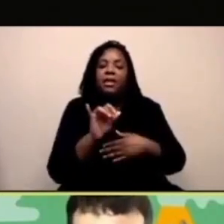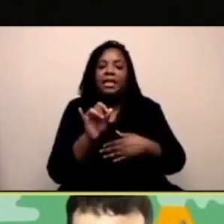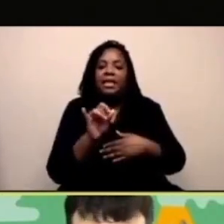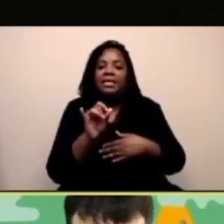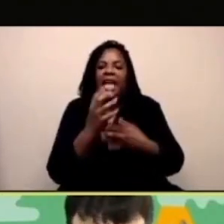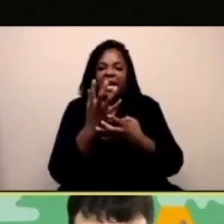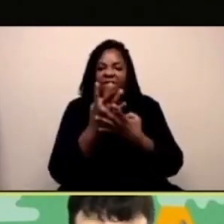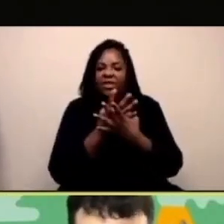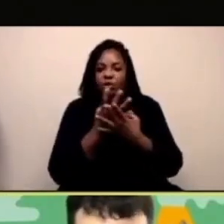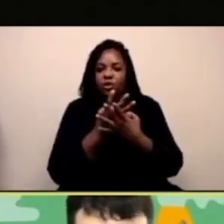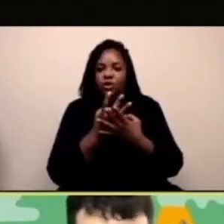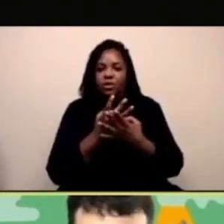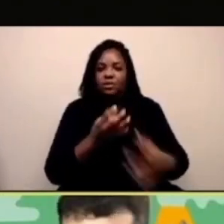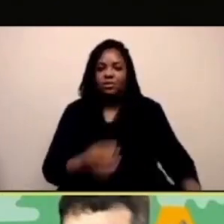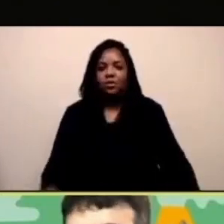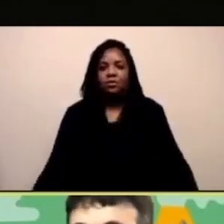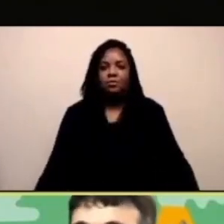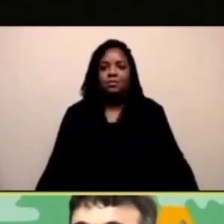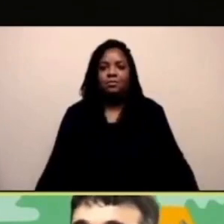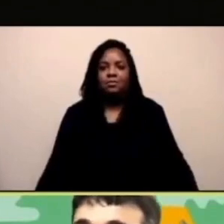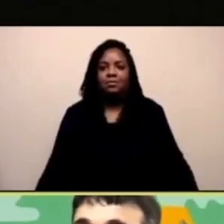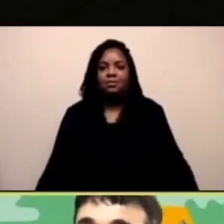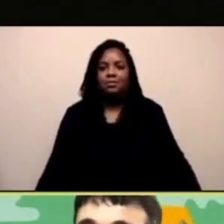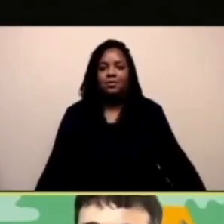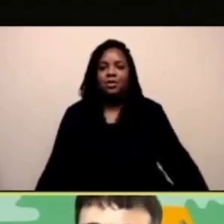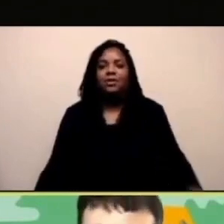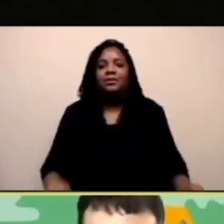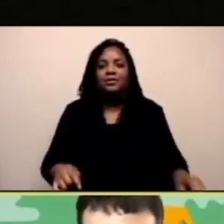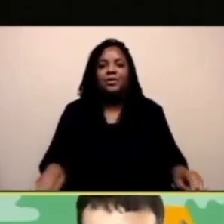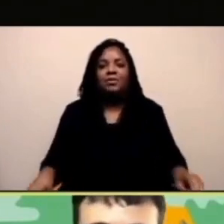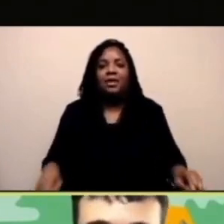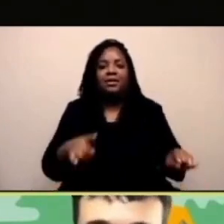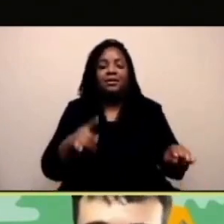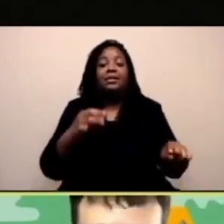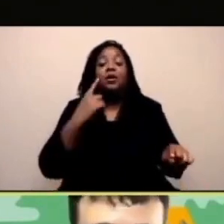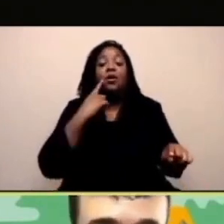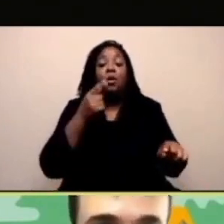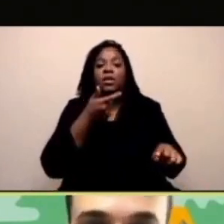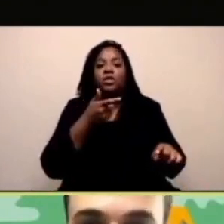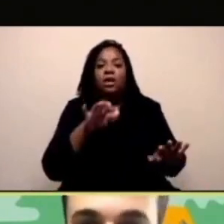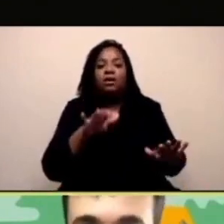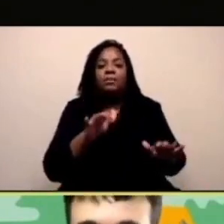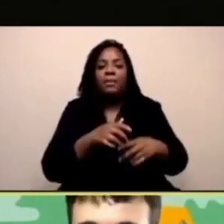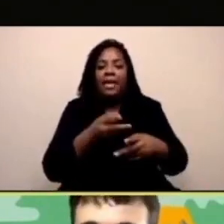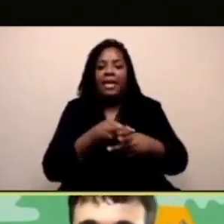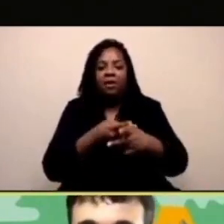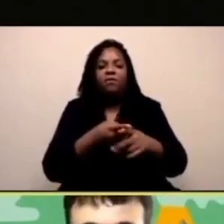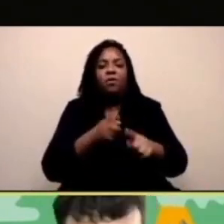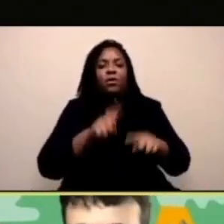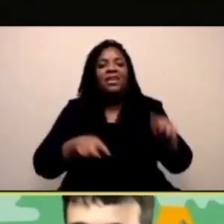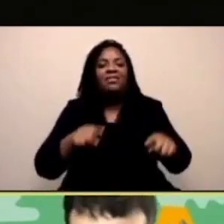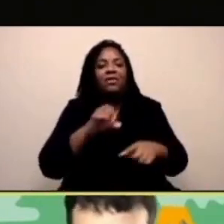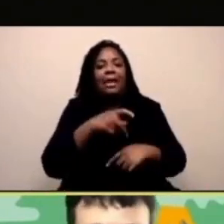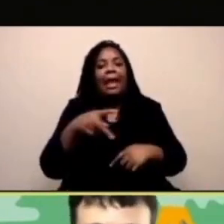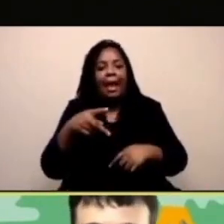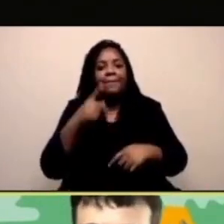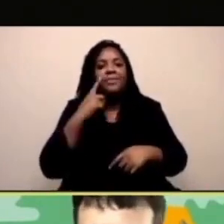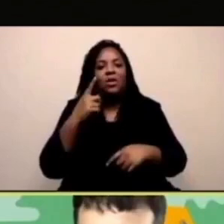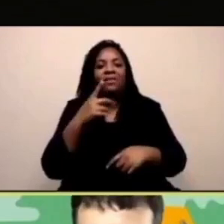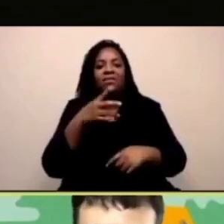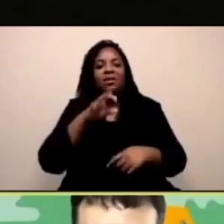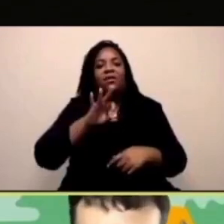ずっと僕の後顔にくっついたままということになりますこれをどんどんいろんな形でと応用できます例えばあと